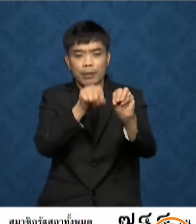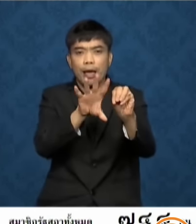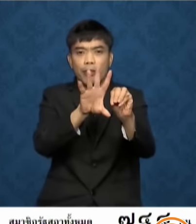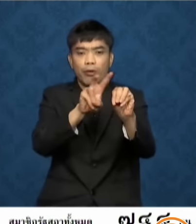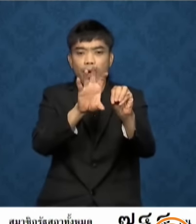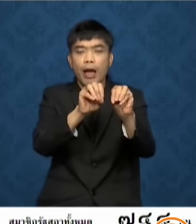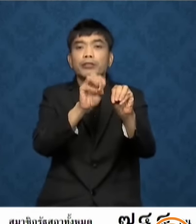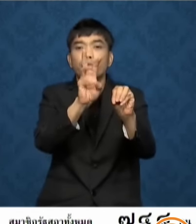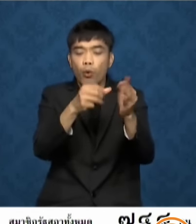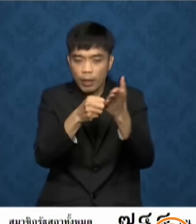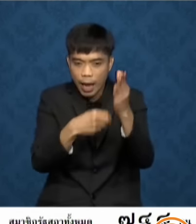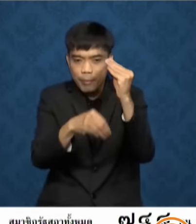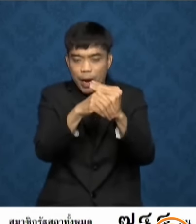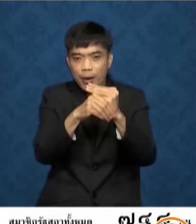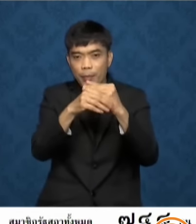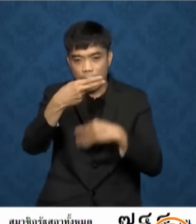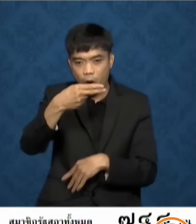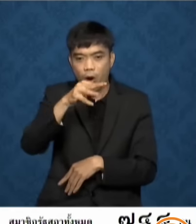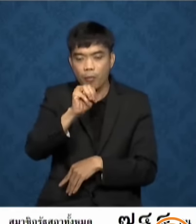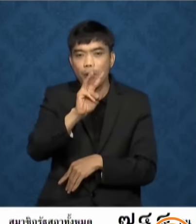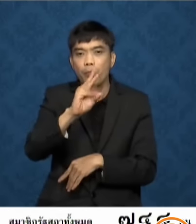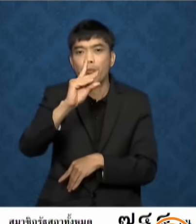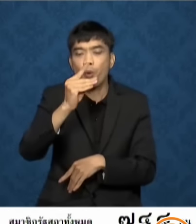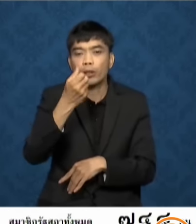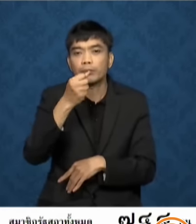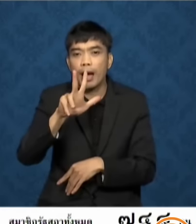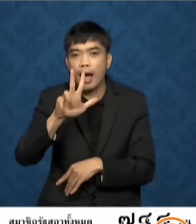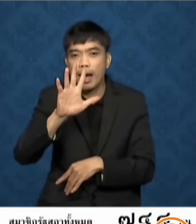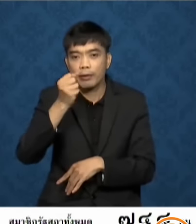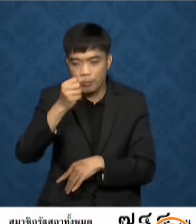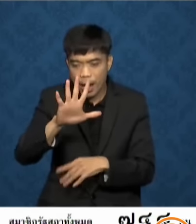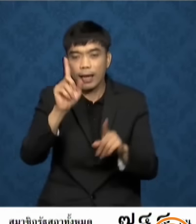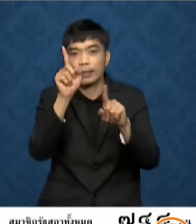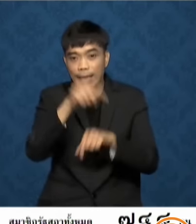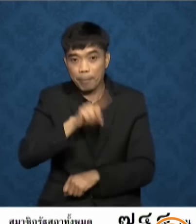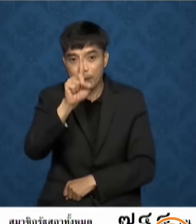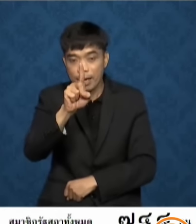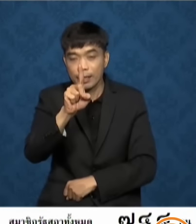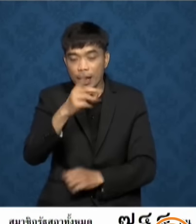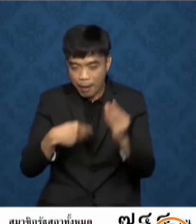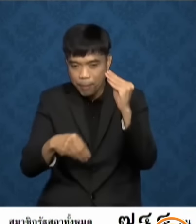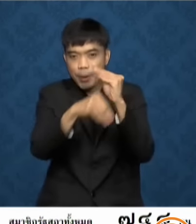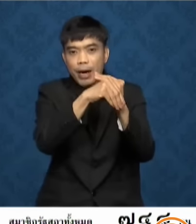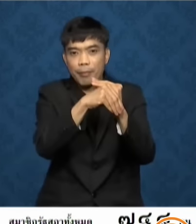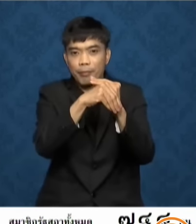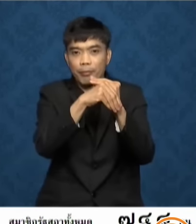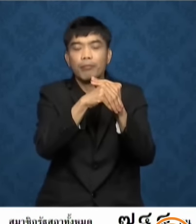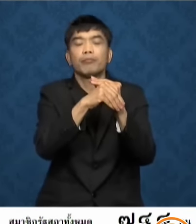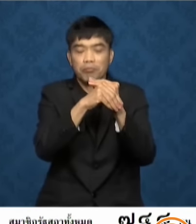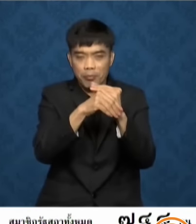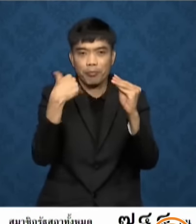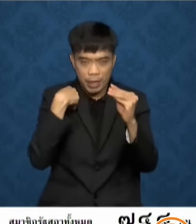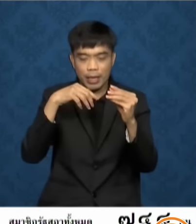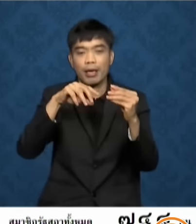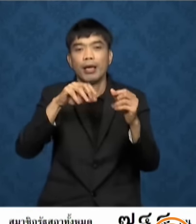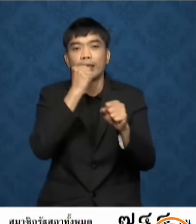6 และการเพิ่มเตอหมวด 15 ทับ 1 ของรฐธมัูนซึจะมีผลครั ในการนำไปสู่การมีสภาร่